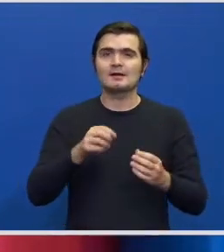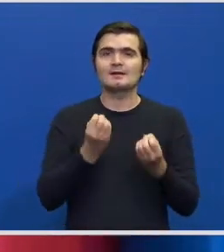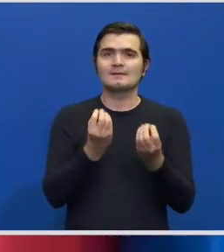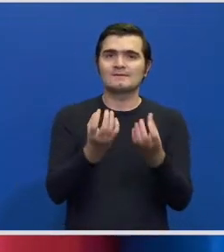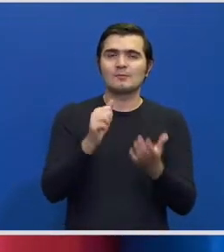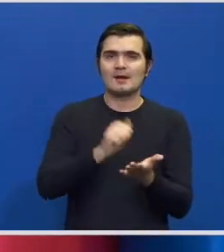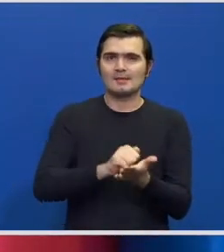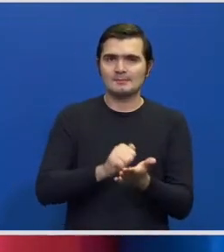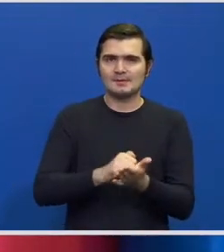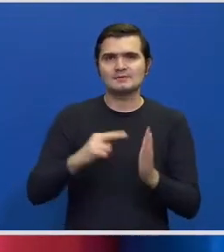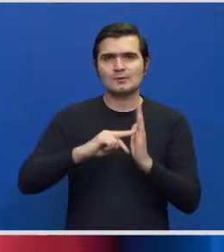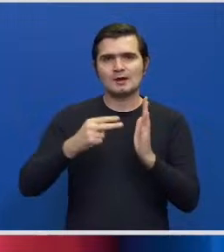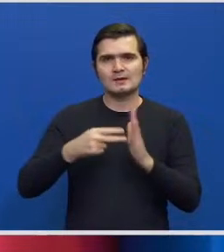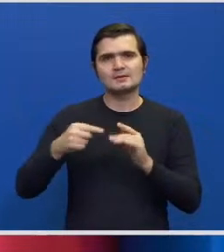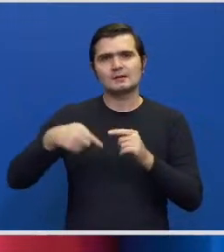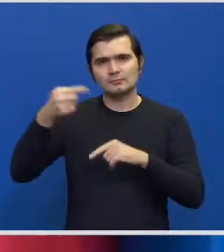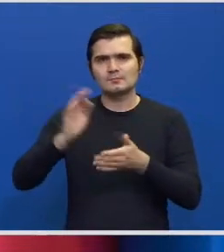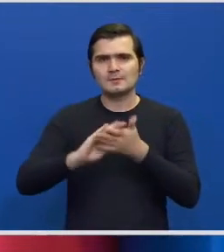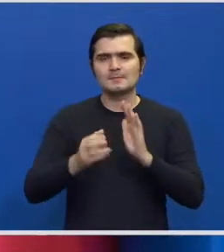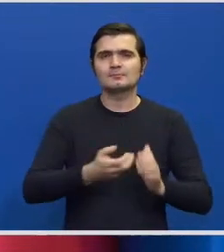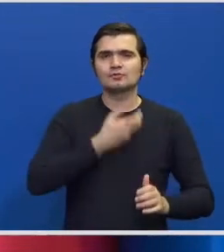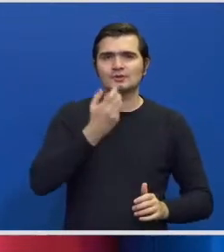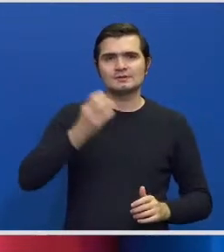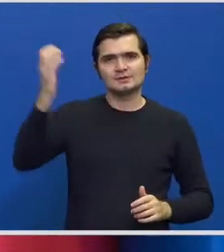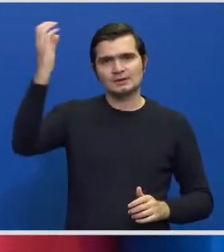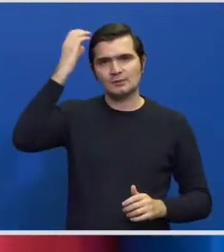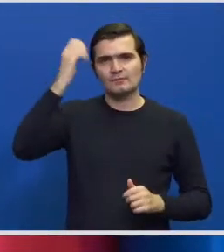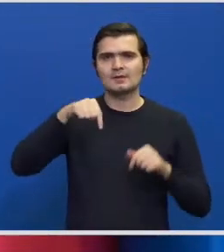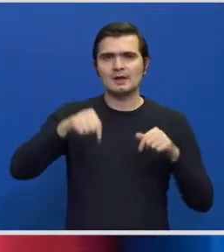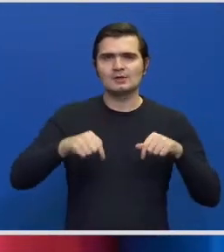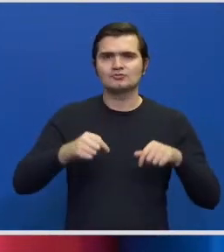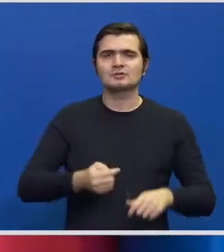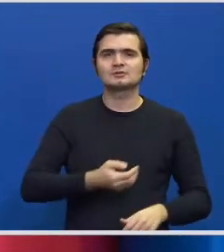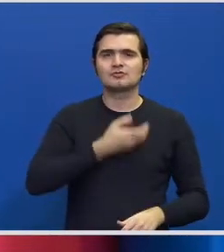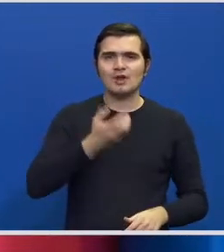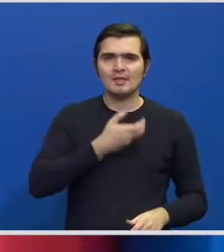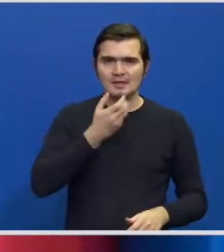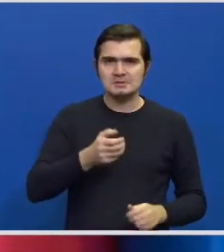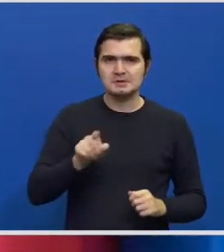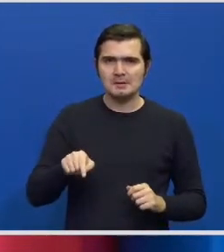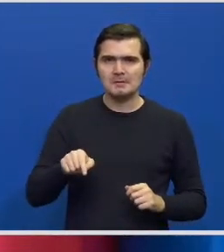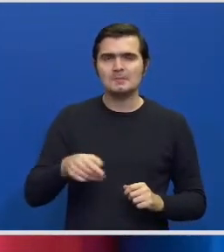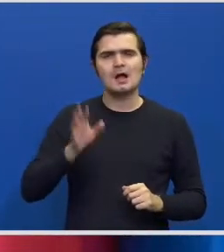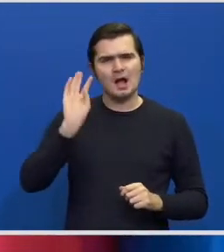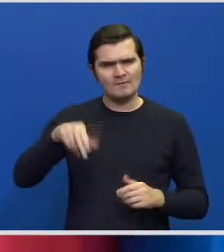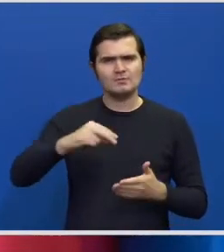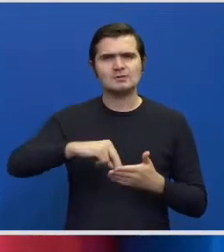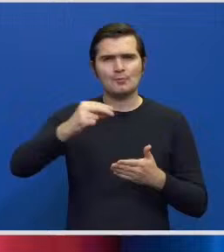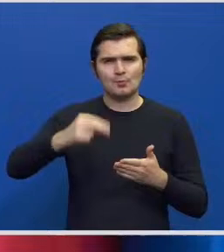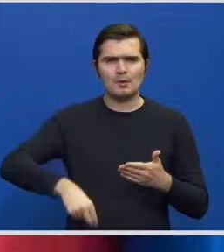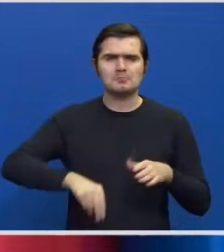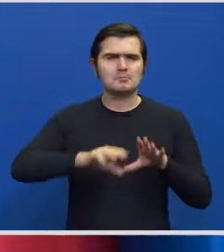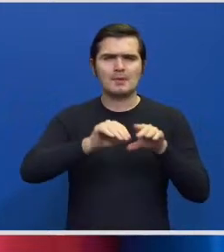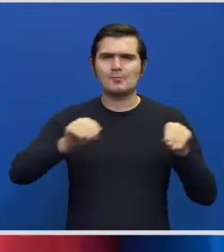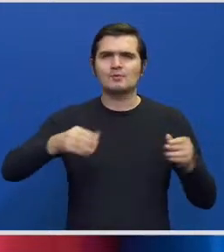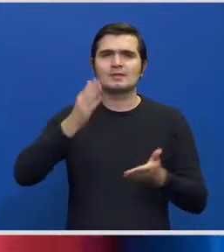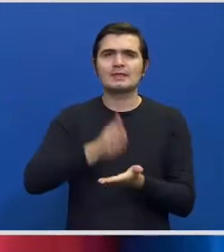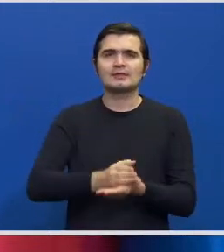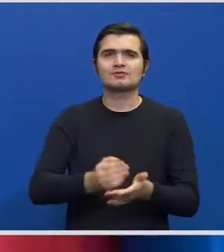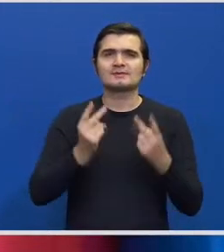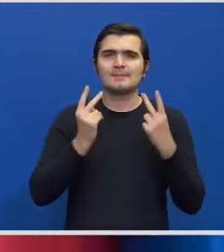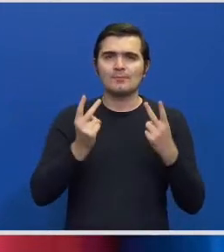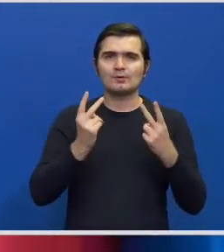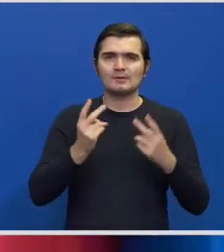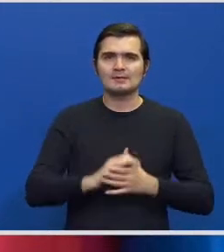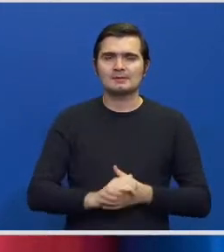Bună seara, bine v-am regăsit la briefingul de presă organizat după ședința de guvern, o ședință în cadrul căreia au fost